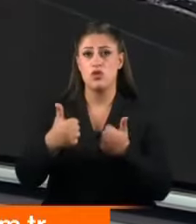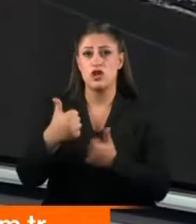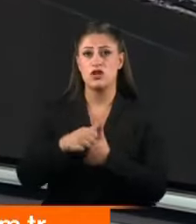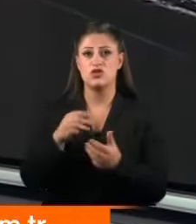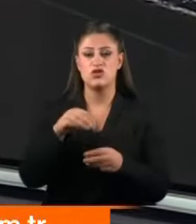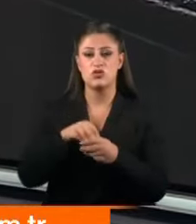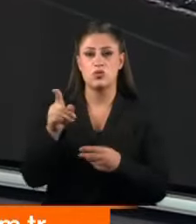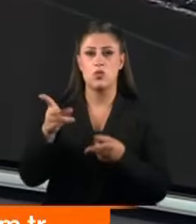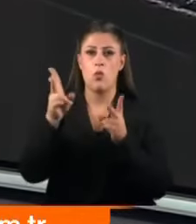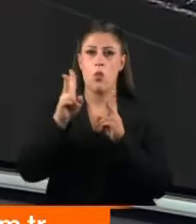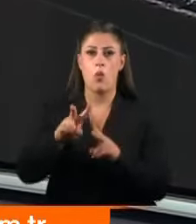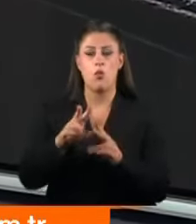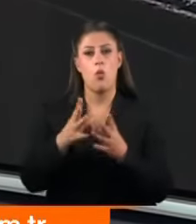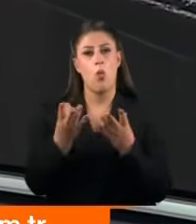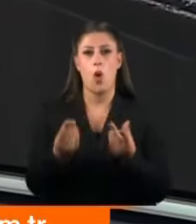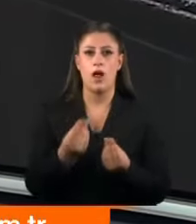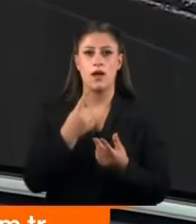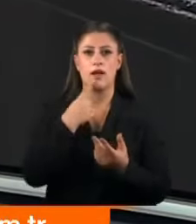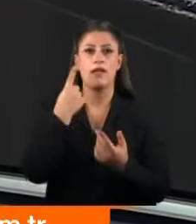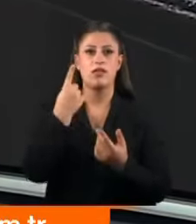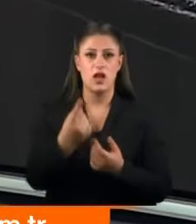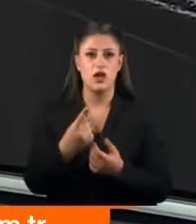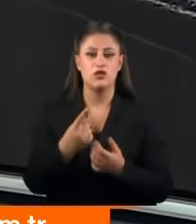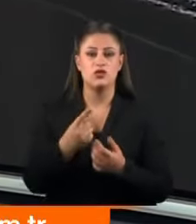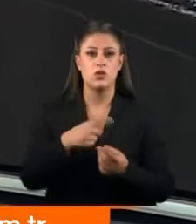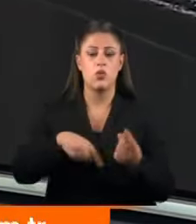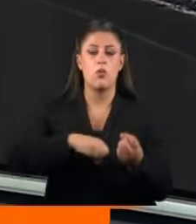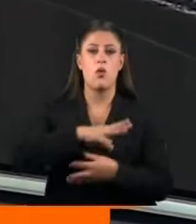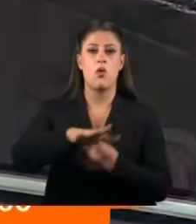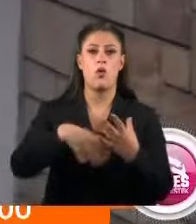vacip olmuştur ifadelerini kullanınca ortalık karıştı.